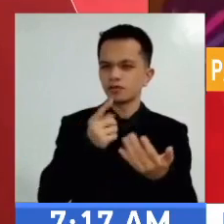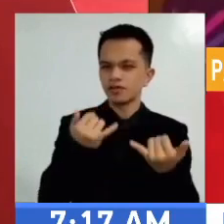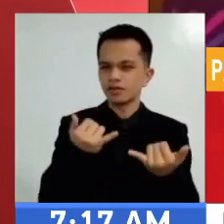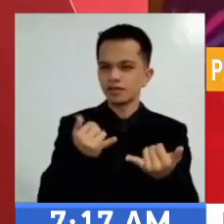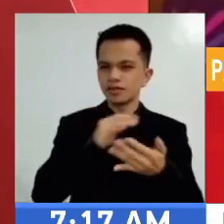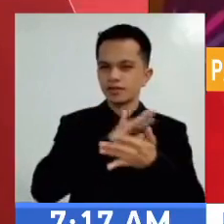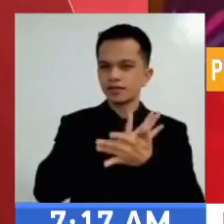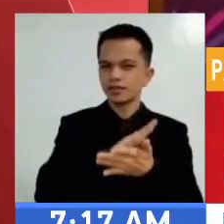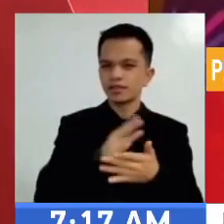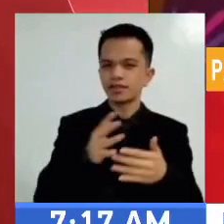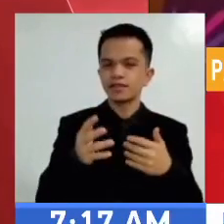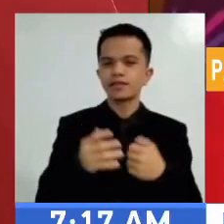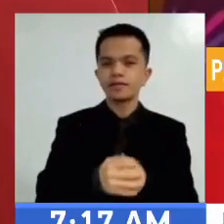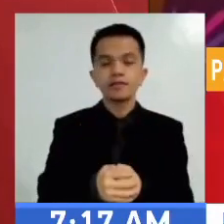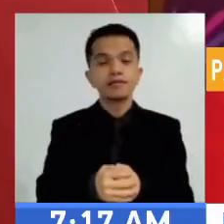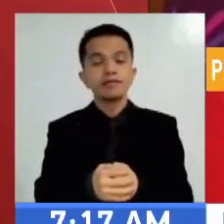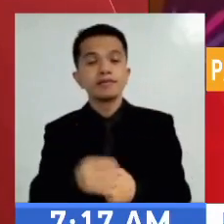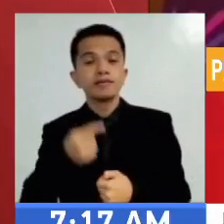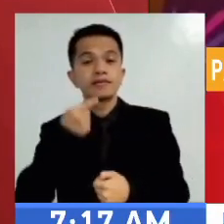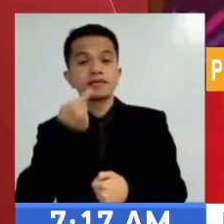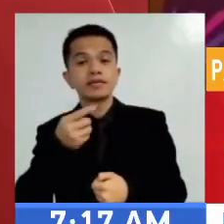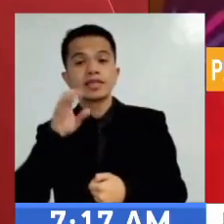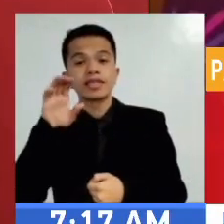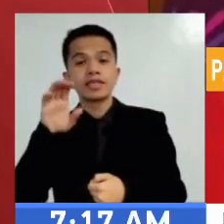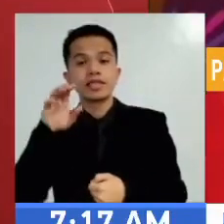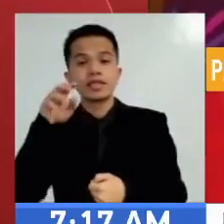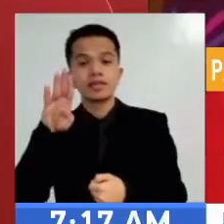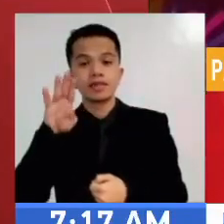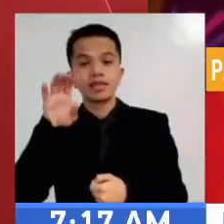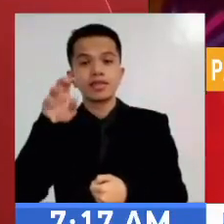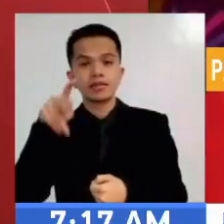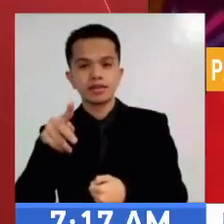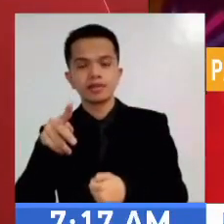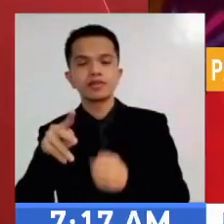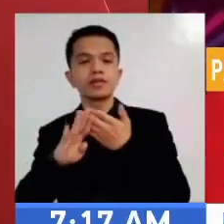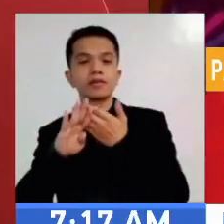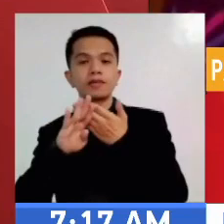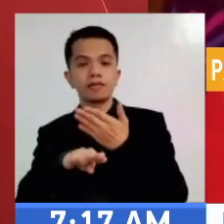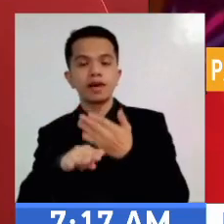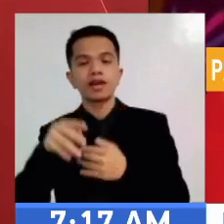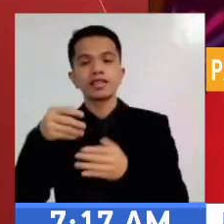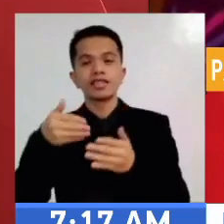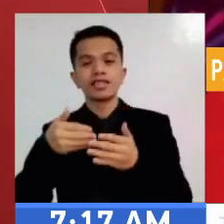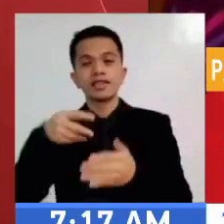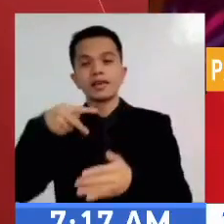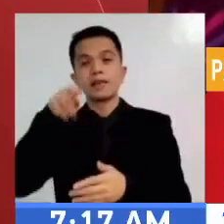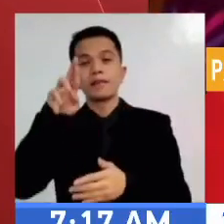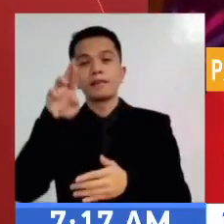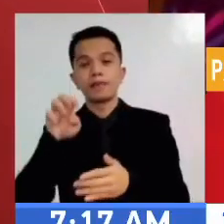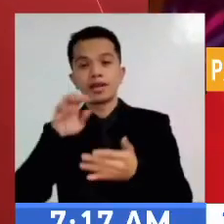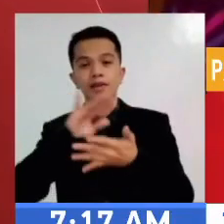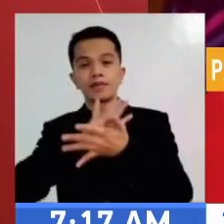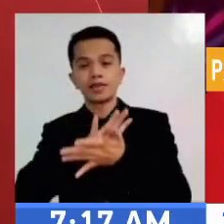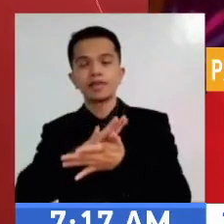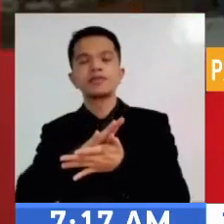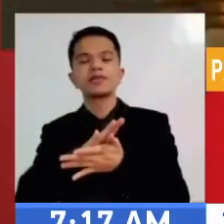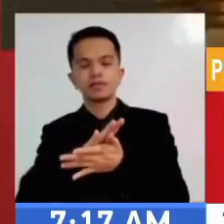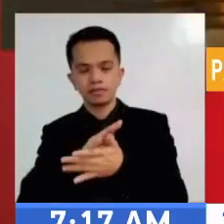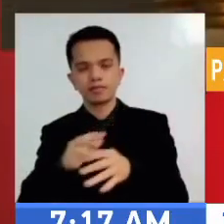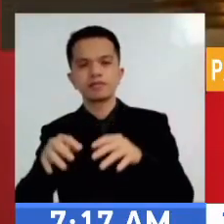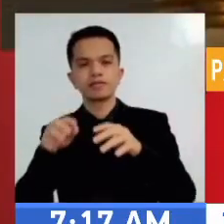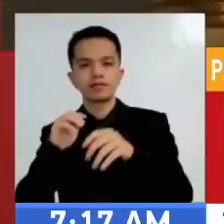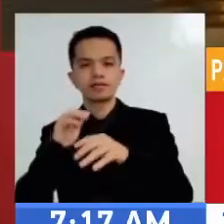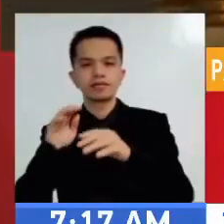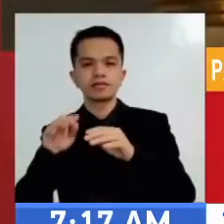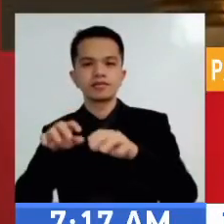ng CBCP ay balik sa pre-pandemic ang lahat ng activities na ginagawa ng simbahan liturgically. Mm-hmm.